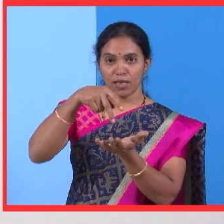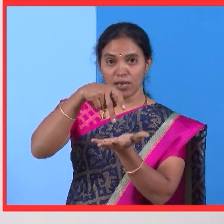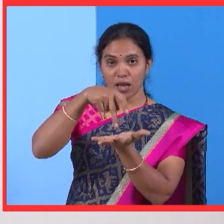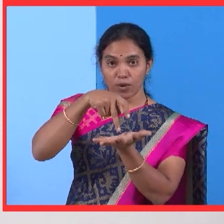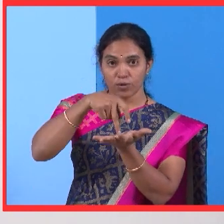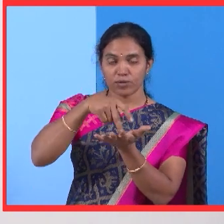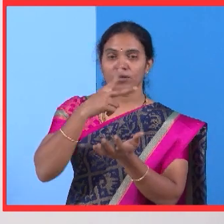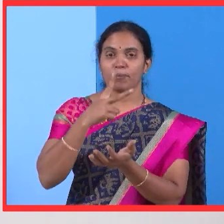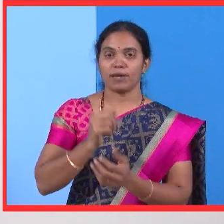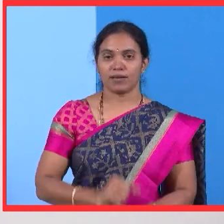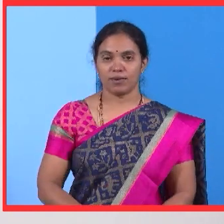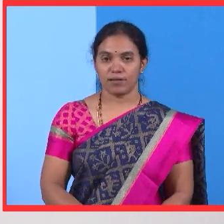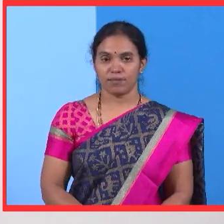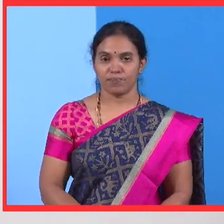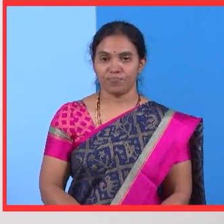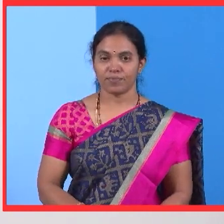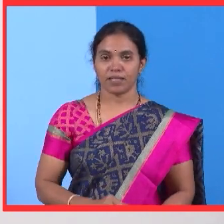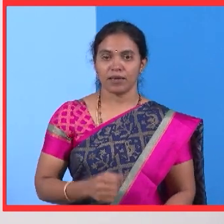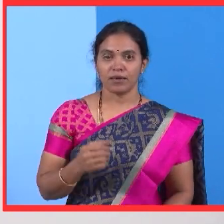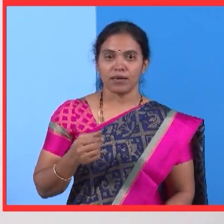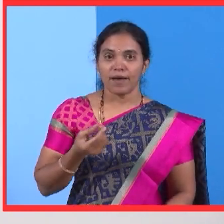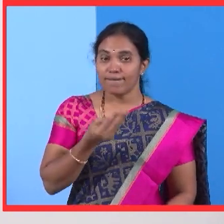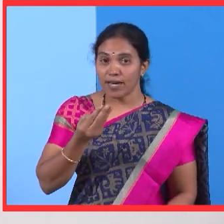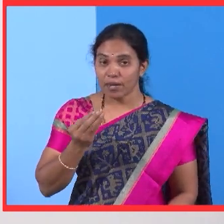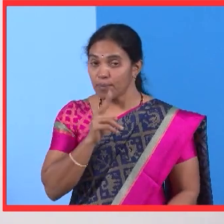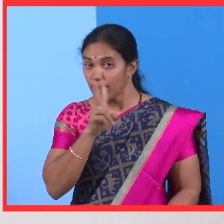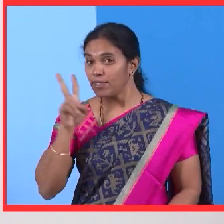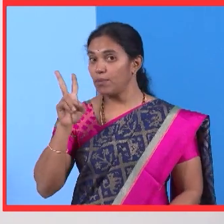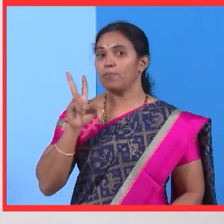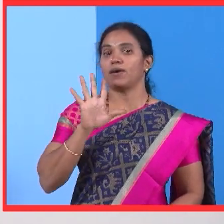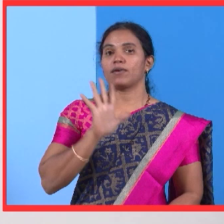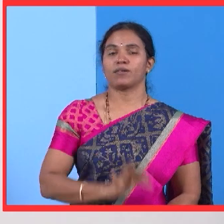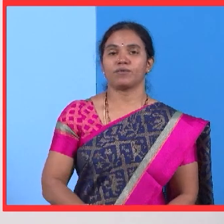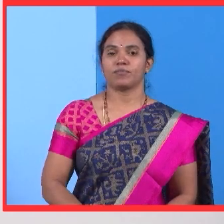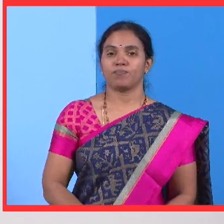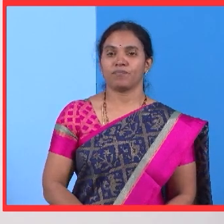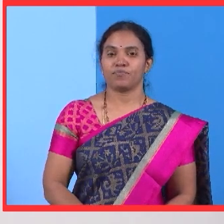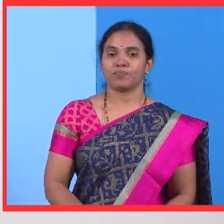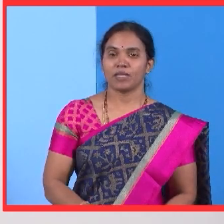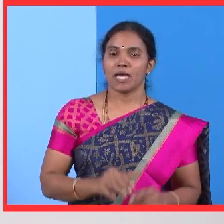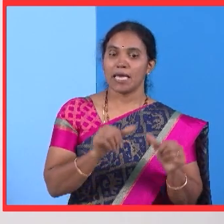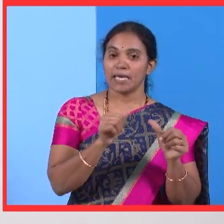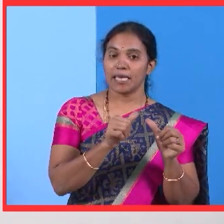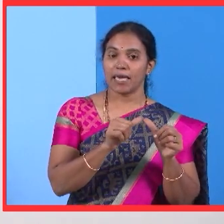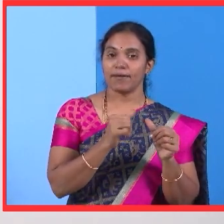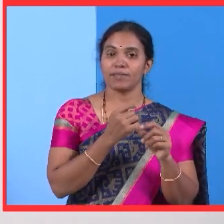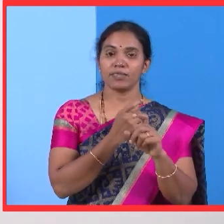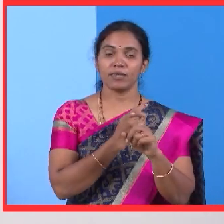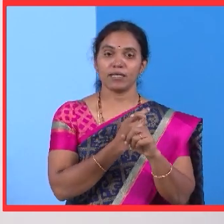துண்டு. ஏயினுடைய ஆயத்தொலையை எக்ஸ் ஒன் கமா ஒய் ஒன்று எடுத்துப்போம், பியோட ஆயத்தொலைவை எக்ஸ் டூ கமா ஒய் டூன்னு